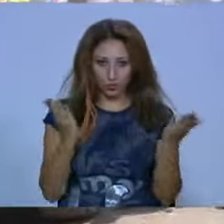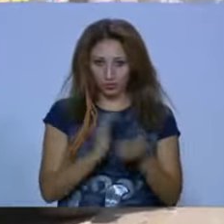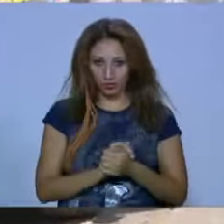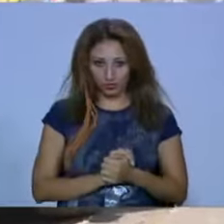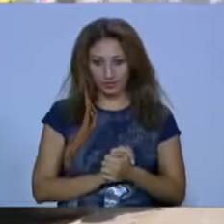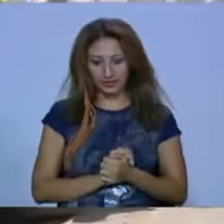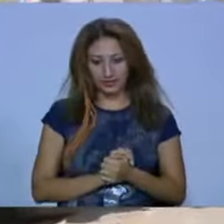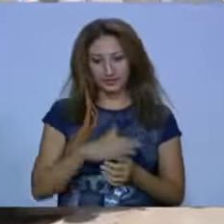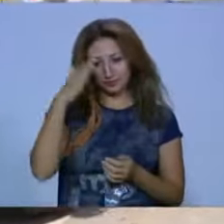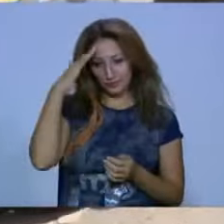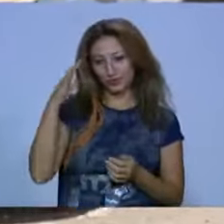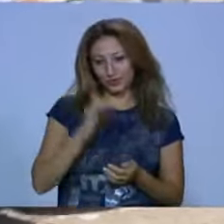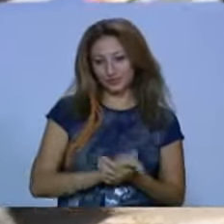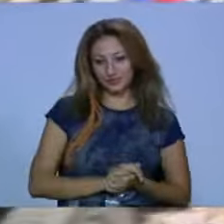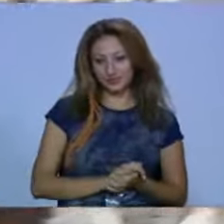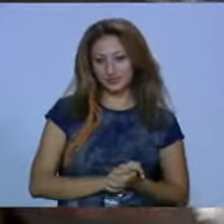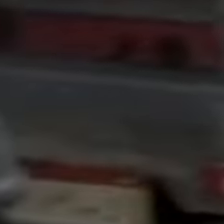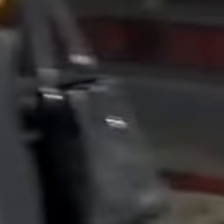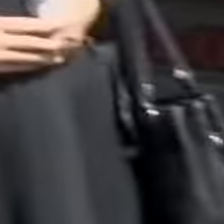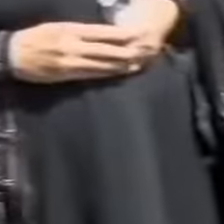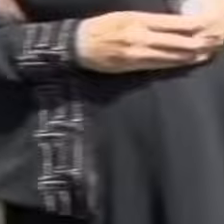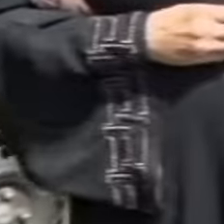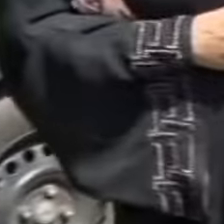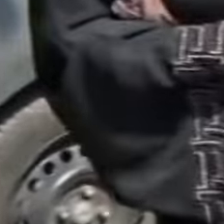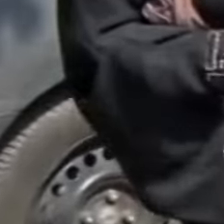بإذن الله. وأشكركم جدا جدا.